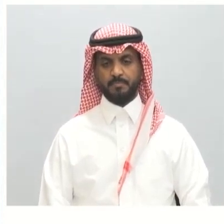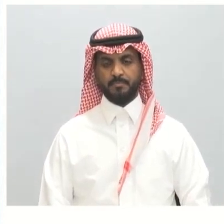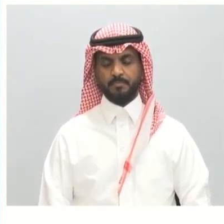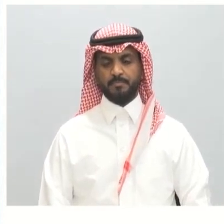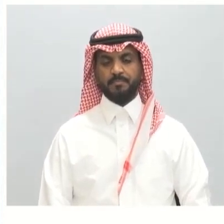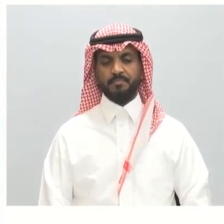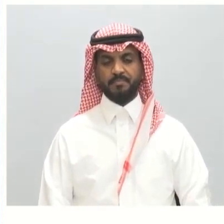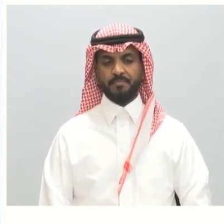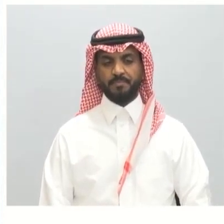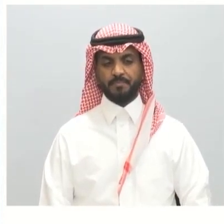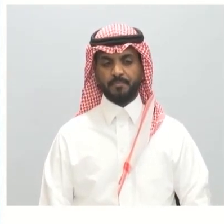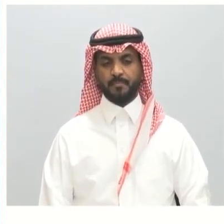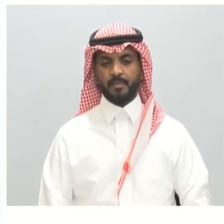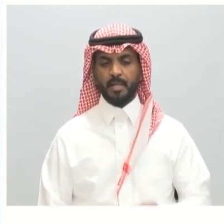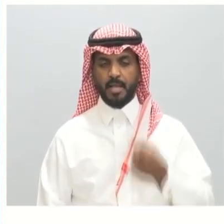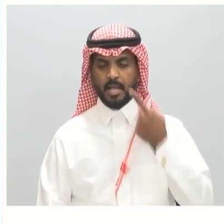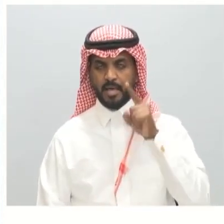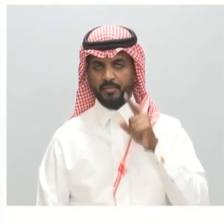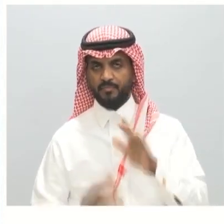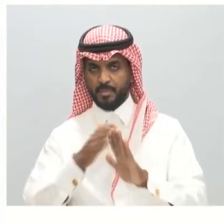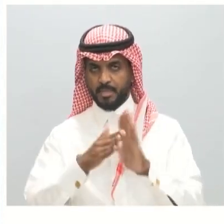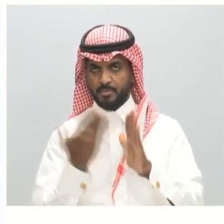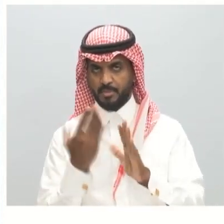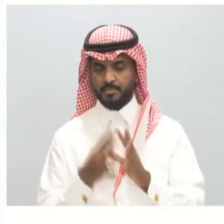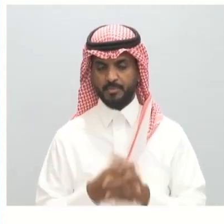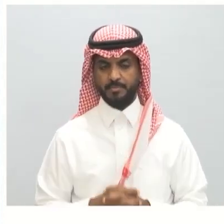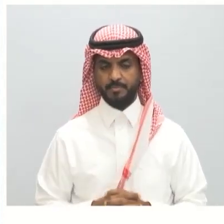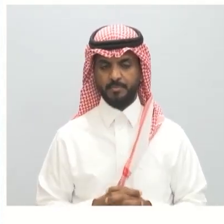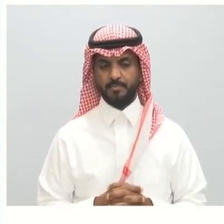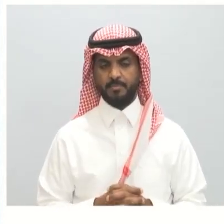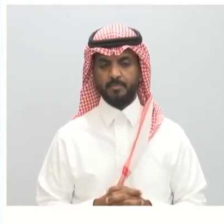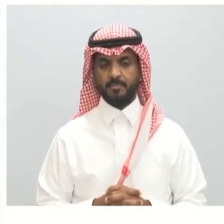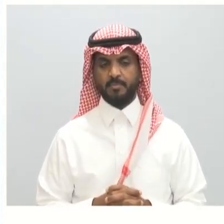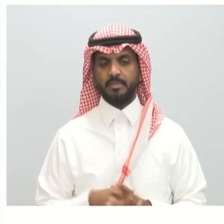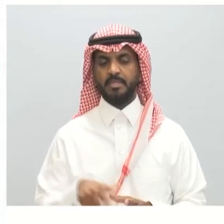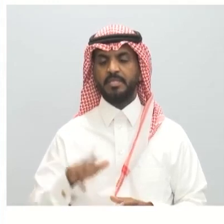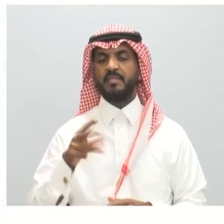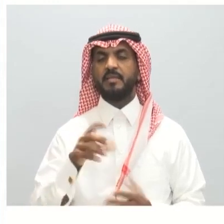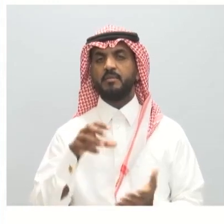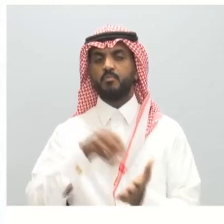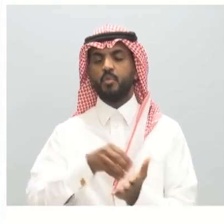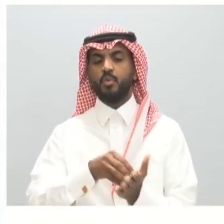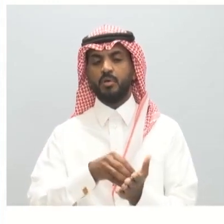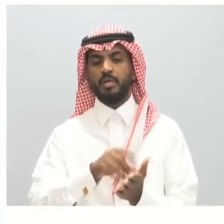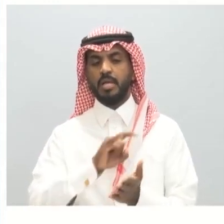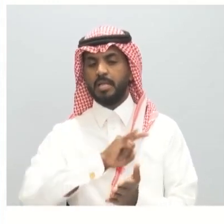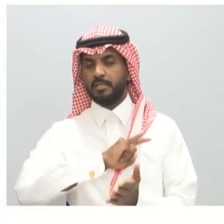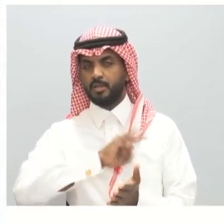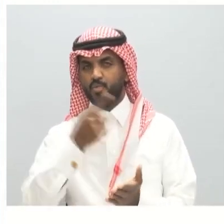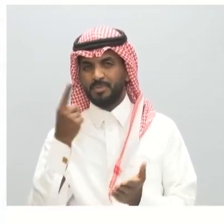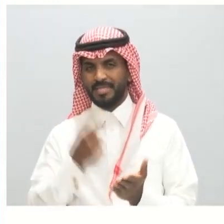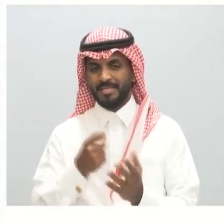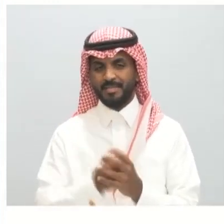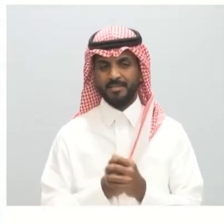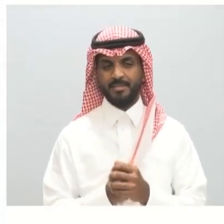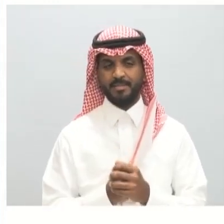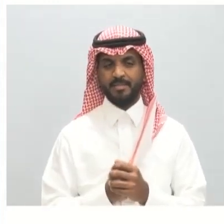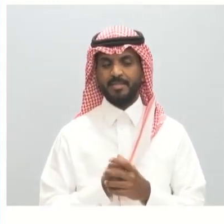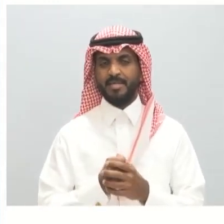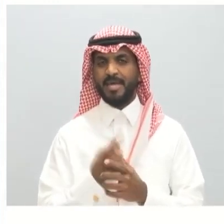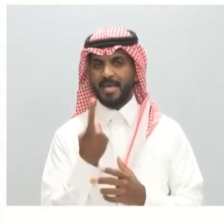اللعب لاحظنا في البرنامج ان احداثيات الموقع لن تكون بالتحديد